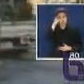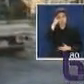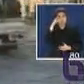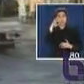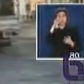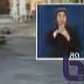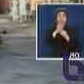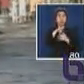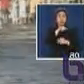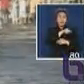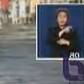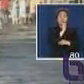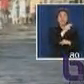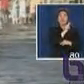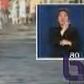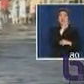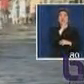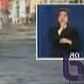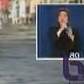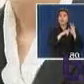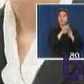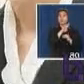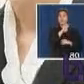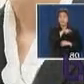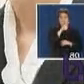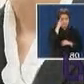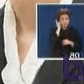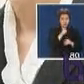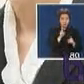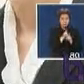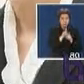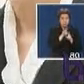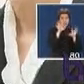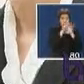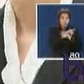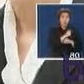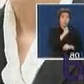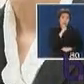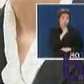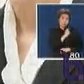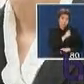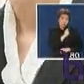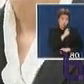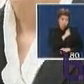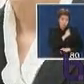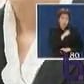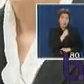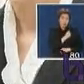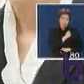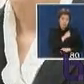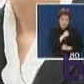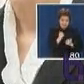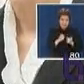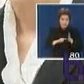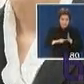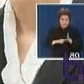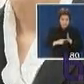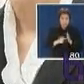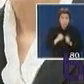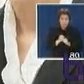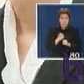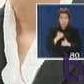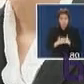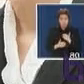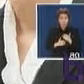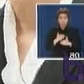กของกรุงเทพมหานครนั้นอดทนนะคะแต่อย่างไรก็ตามดิฉันขอสัญญาว่าจะเร่งดำเนินการและหา